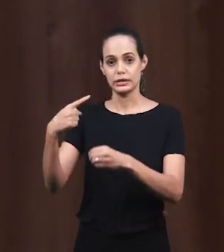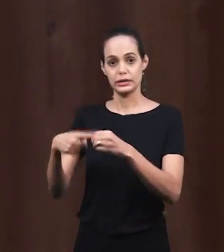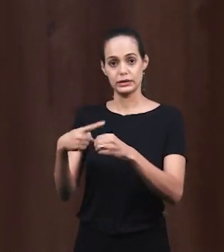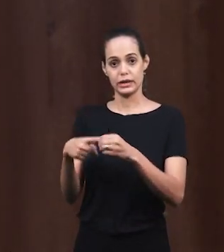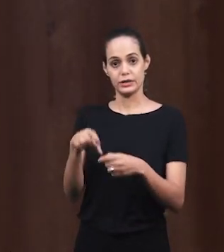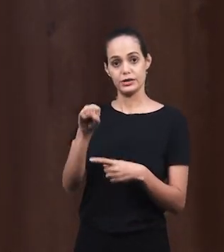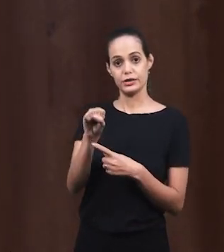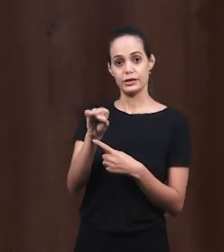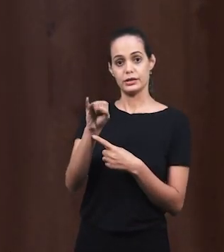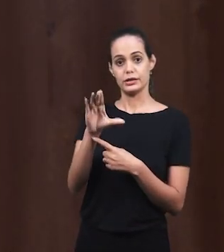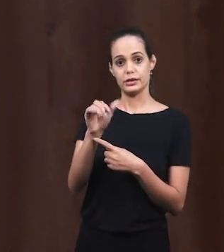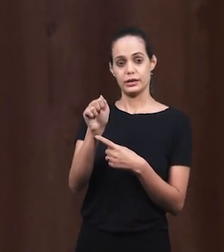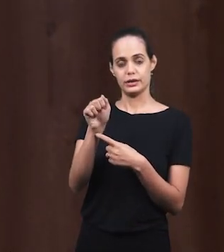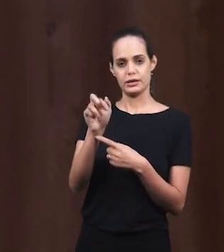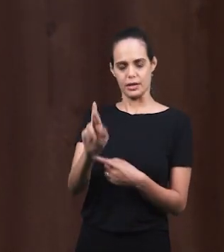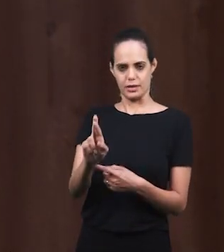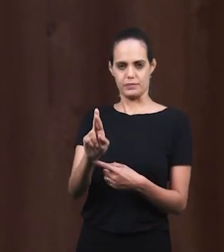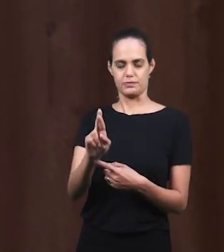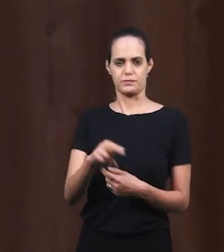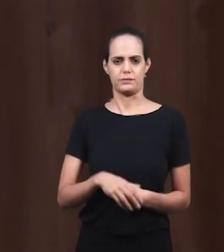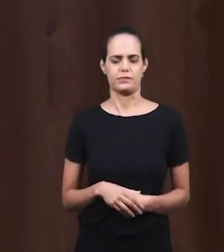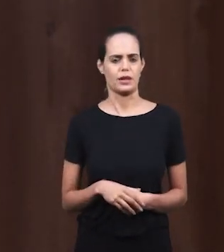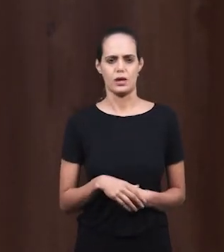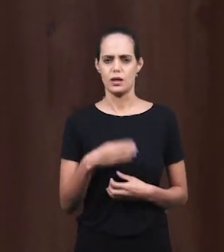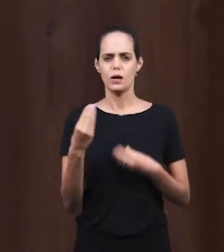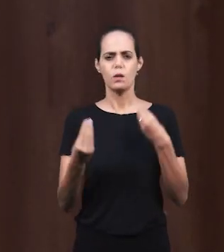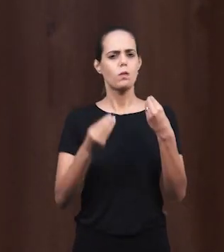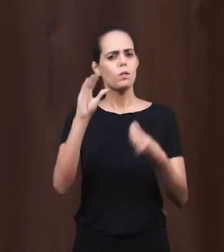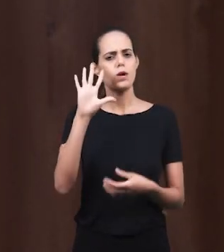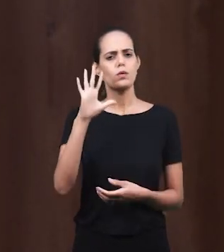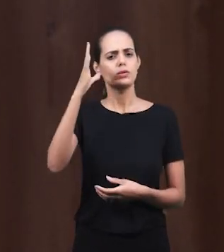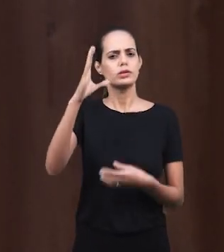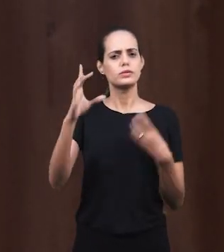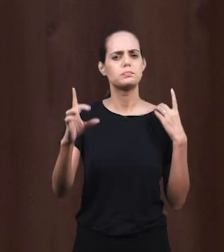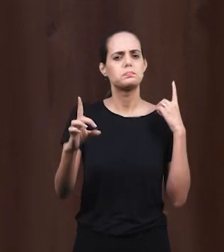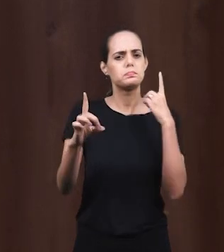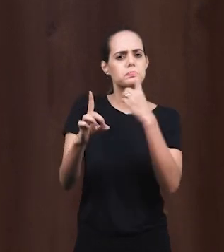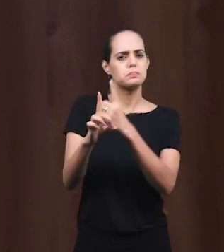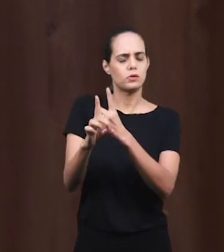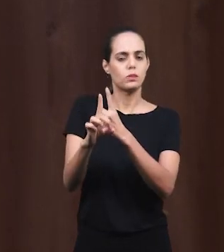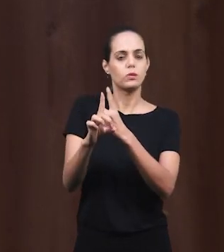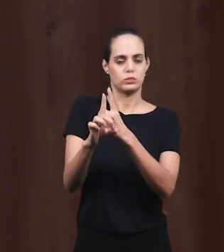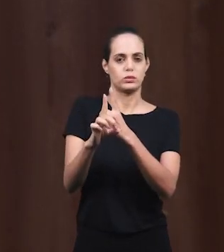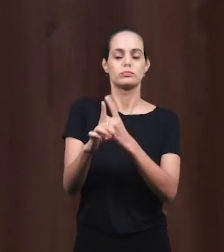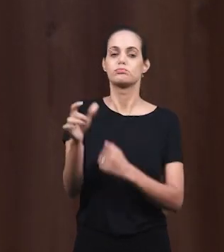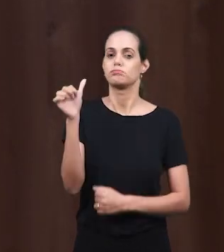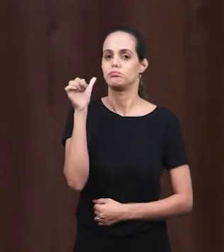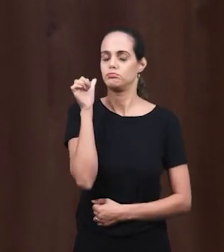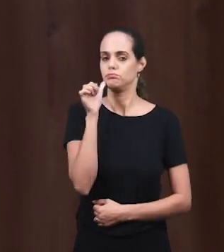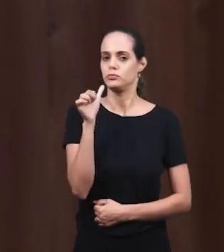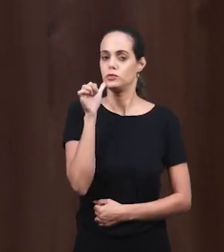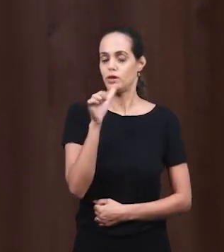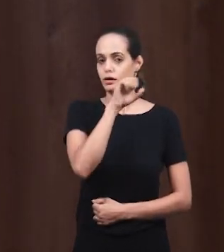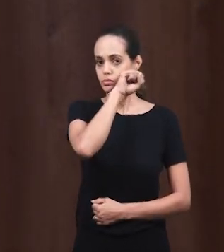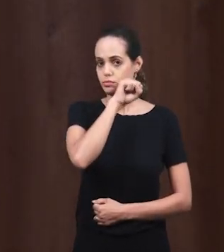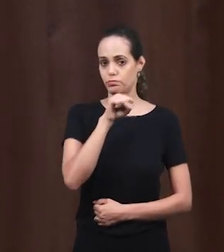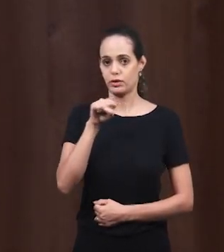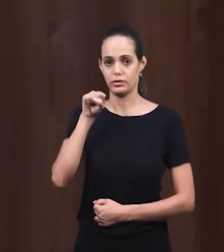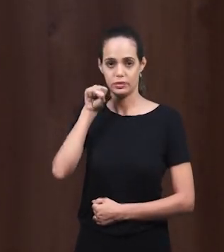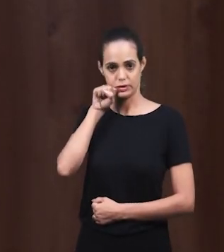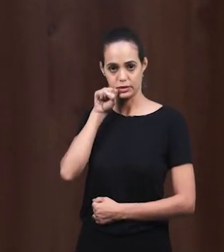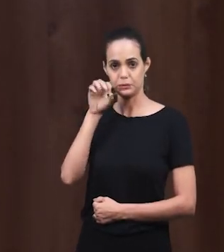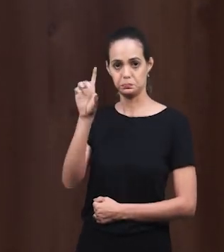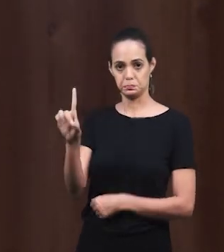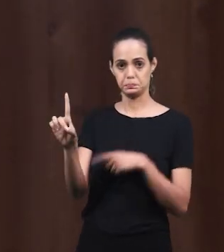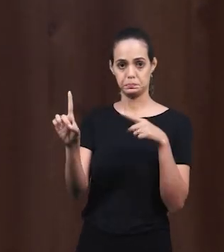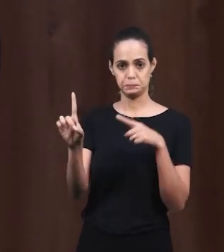de Sychar. Nous allons voir maintenant comment cette rencontre s'est donnée de la femme connue comme la femme samaritaine